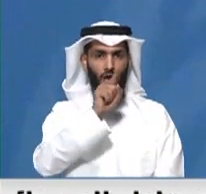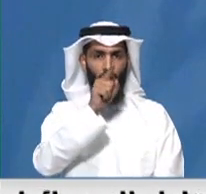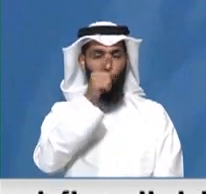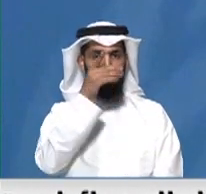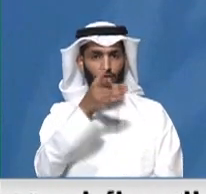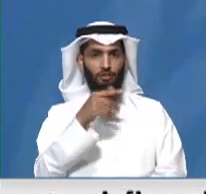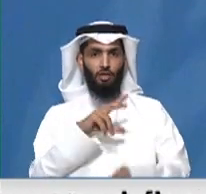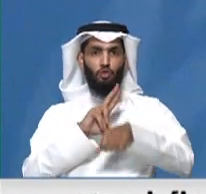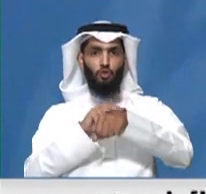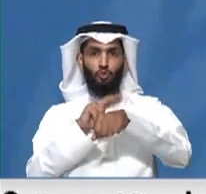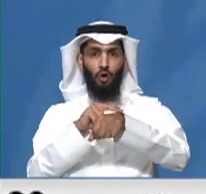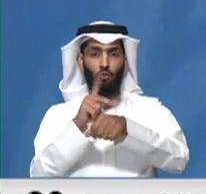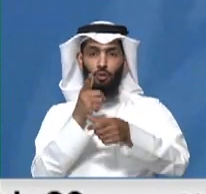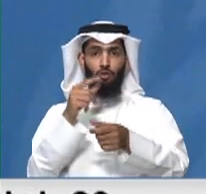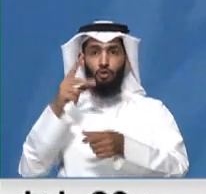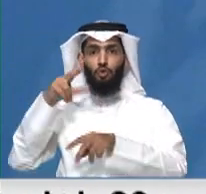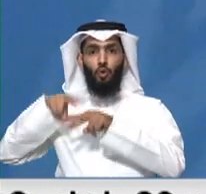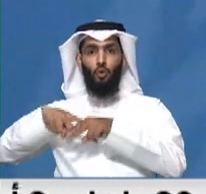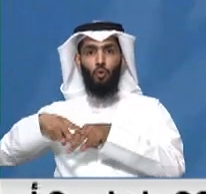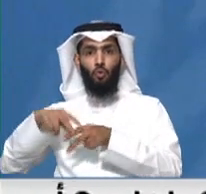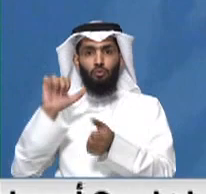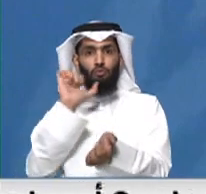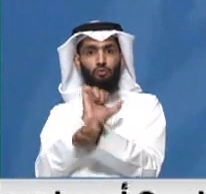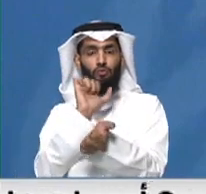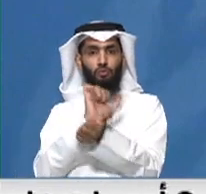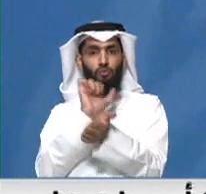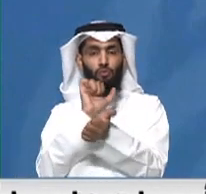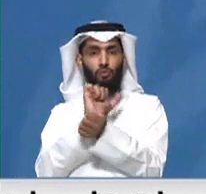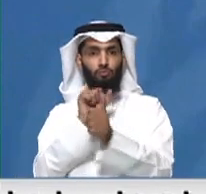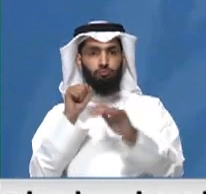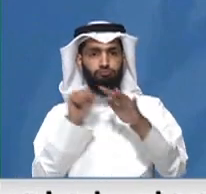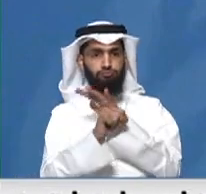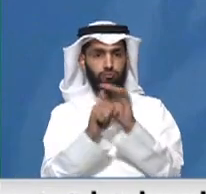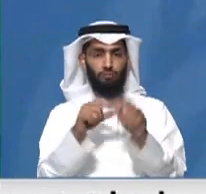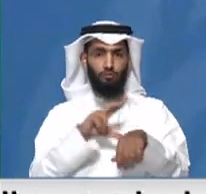المستشفى المحتجزين في غزة، ويجب احترام حيادهم ككوادر طبية.